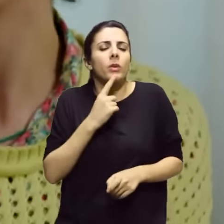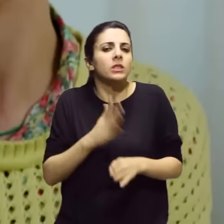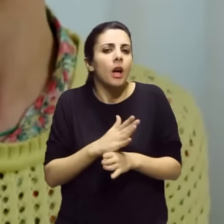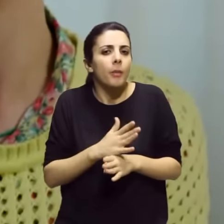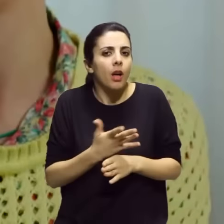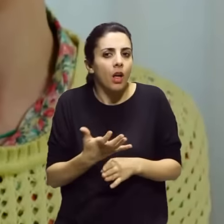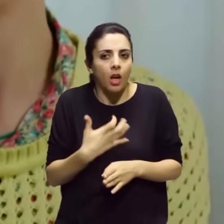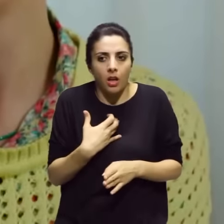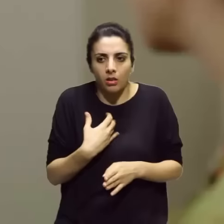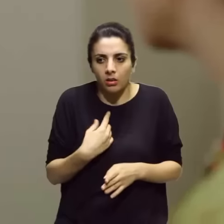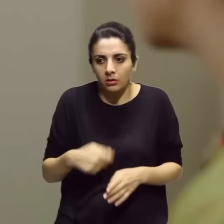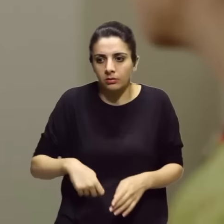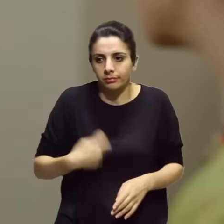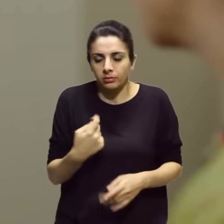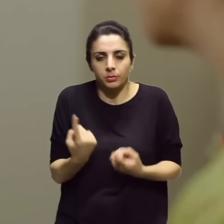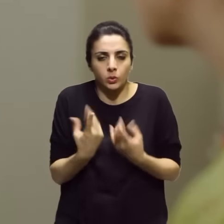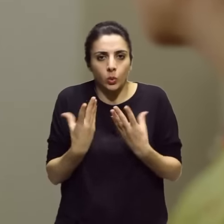sence durup dururken yani?